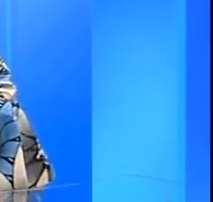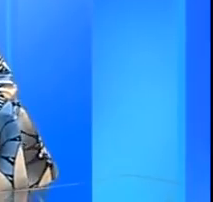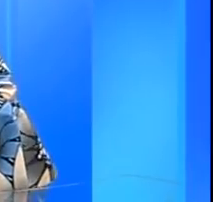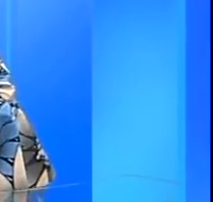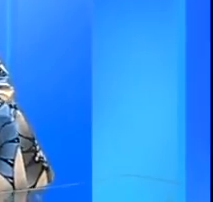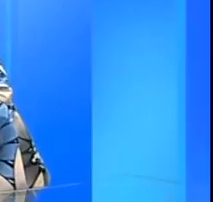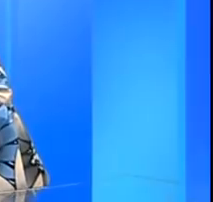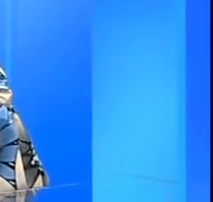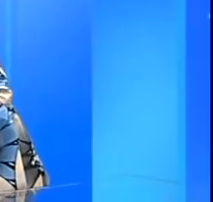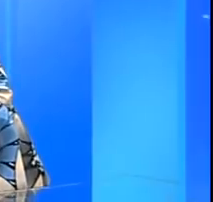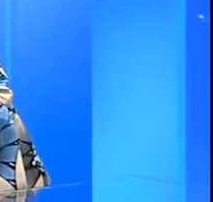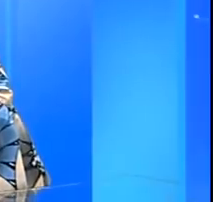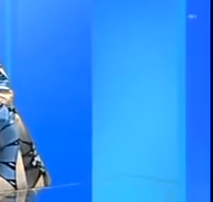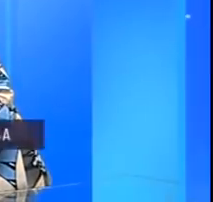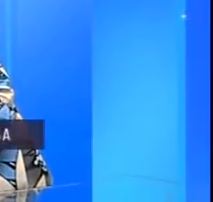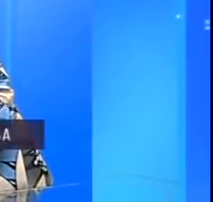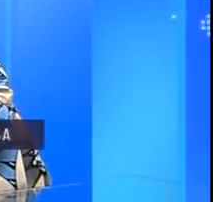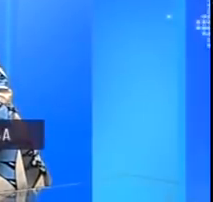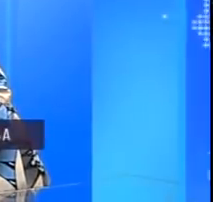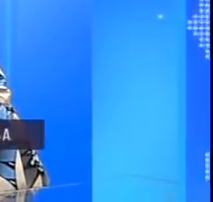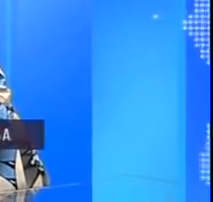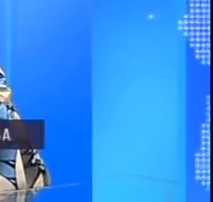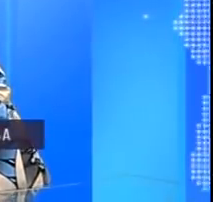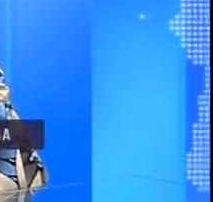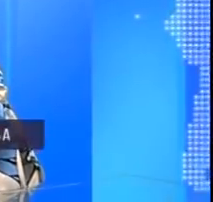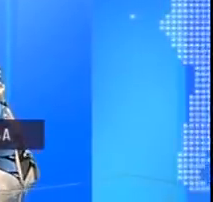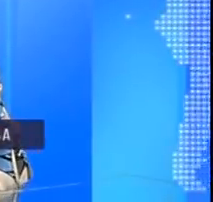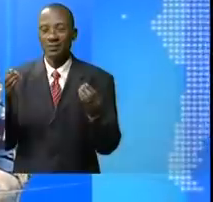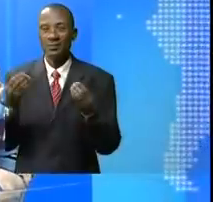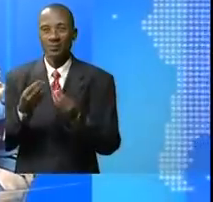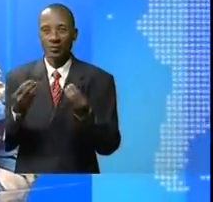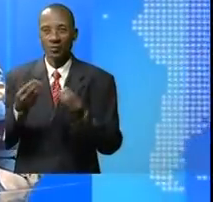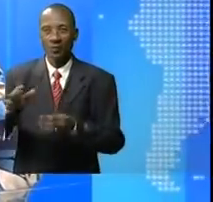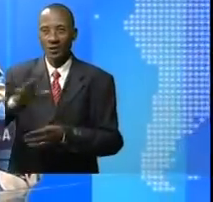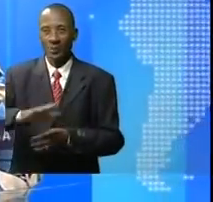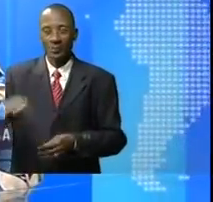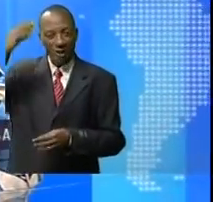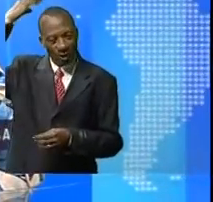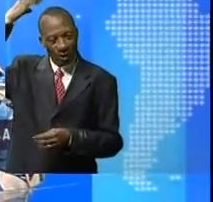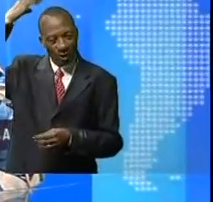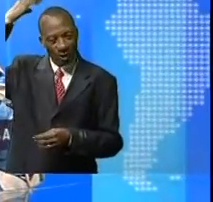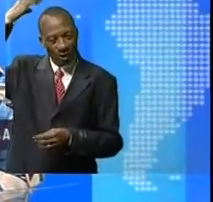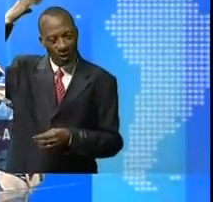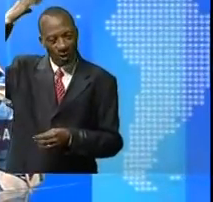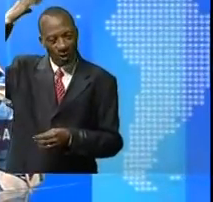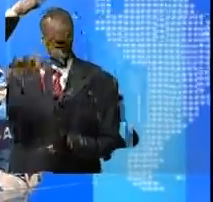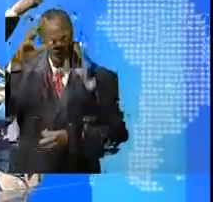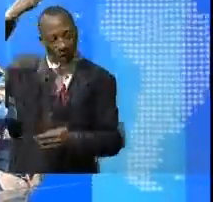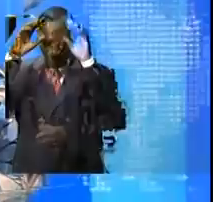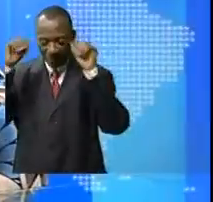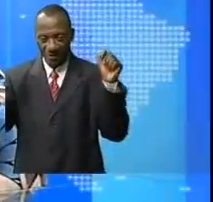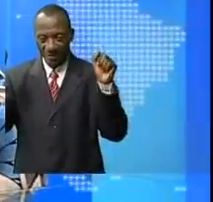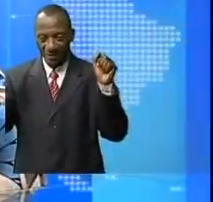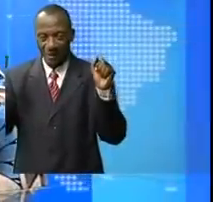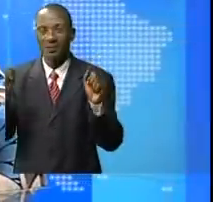L'Union africaine condamne la prise de pouvoir par force en Guinée-Conakry après le coup d'État qui a renversé de